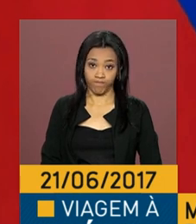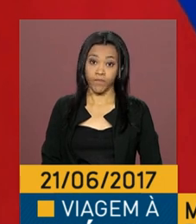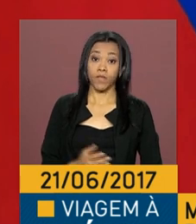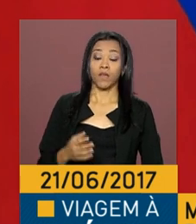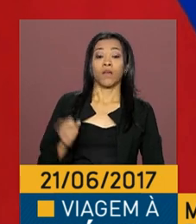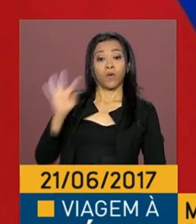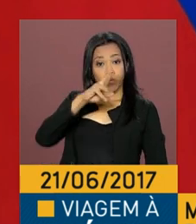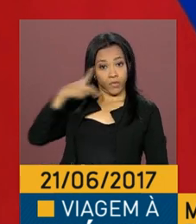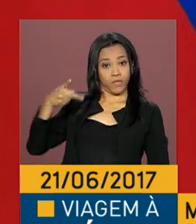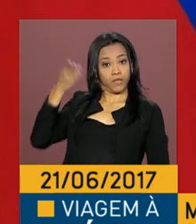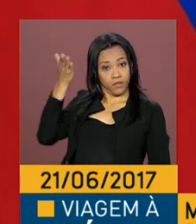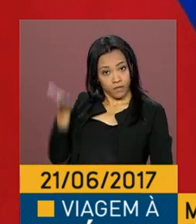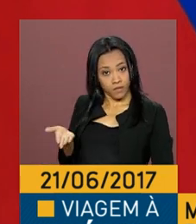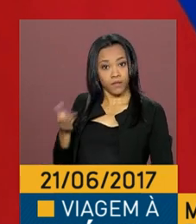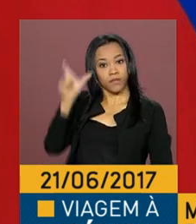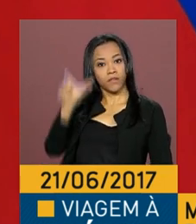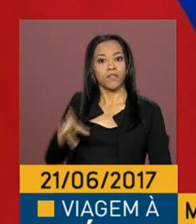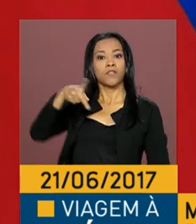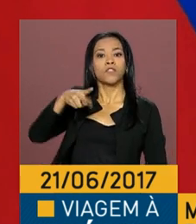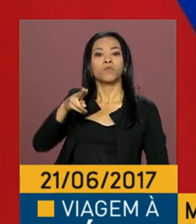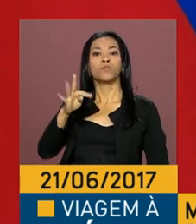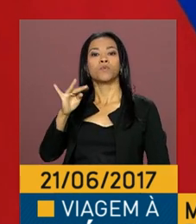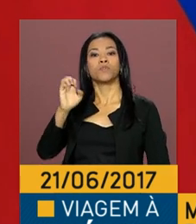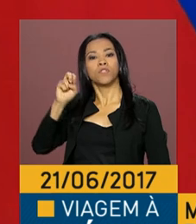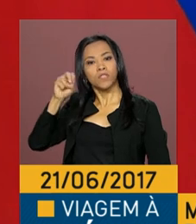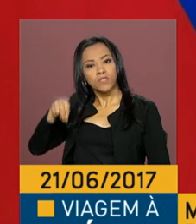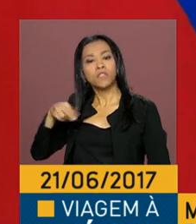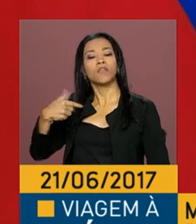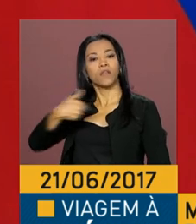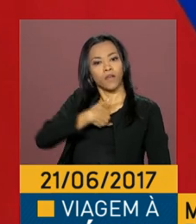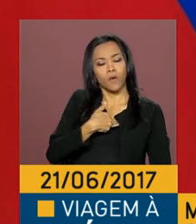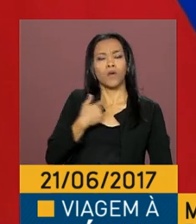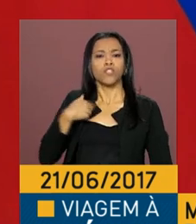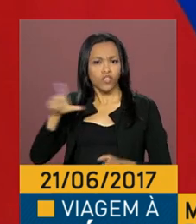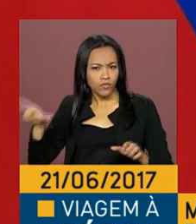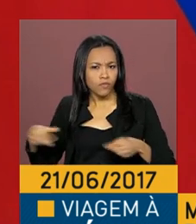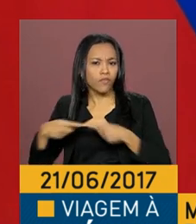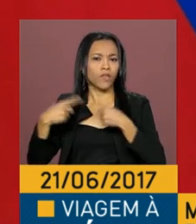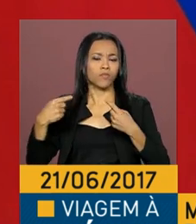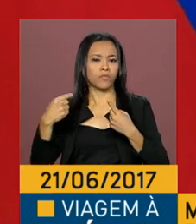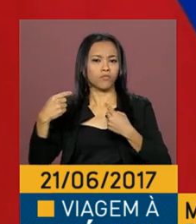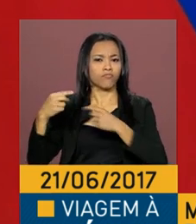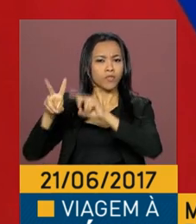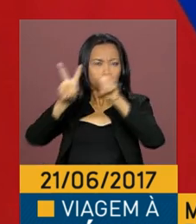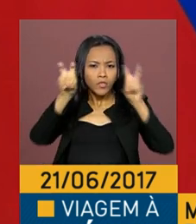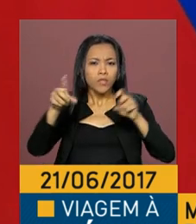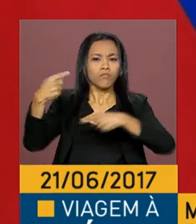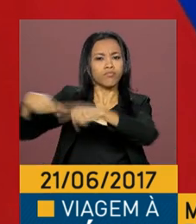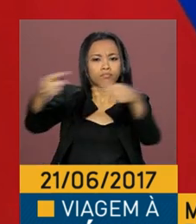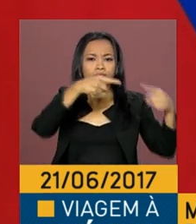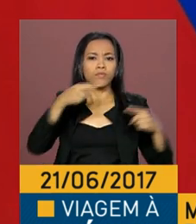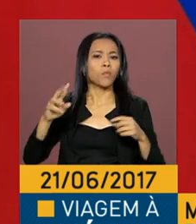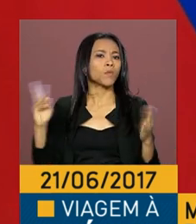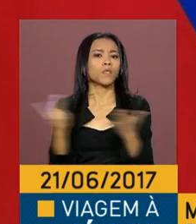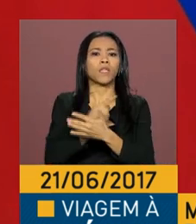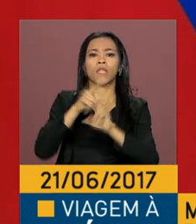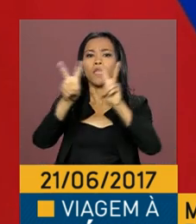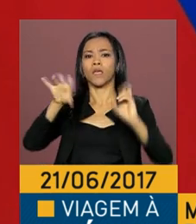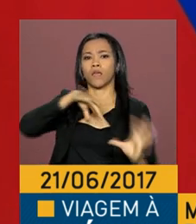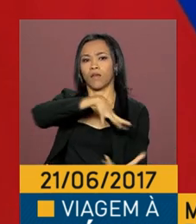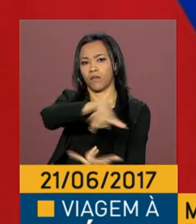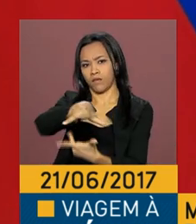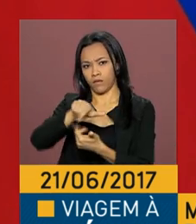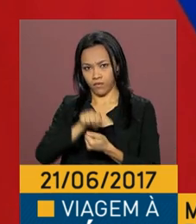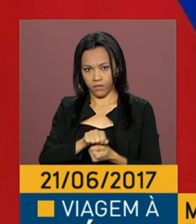я также mantivemos диалогу sobre questões globais. Мы также поговорили